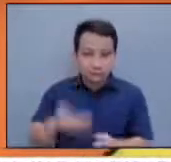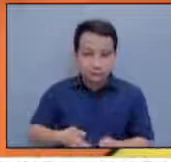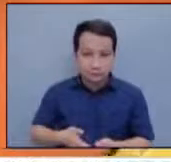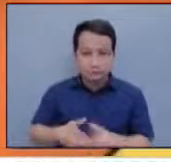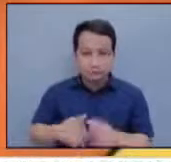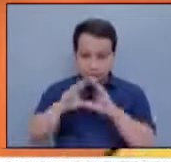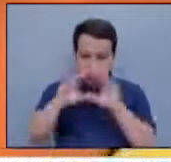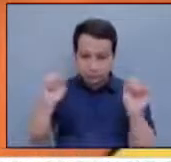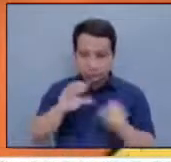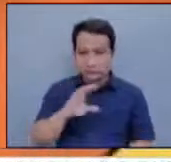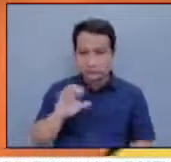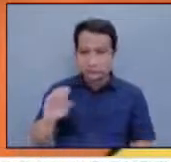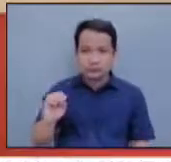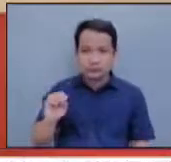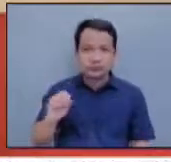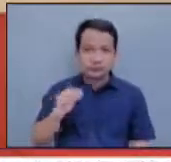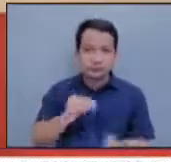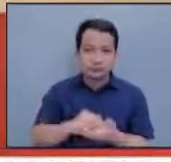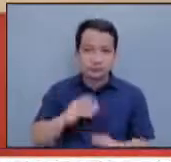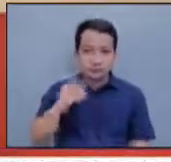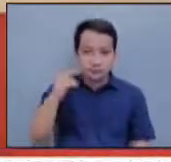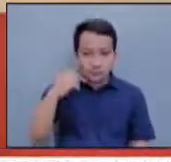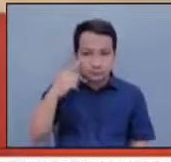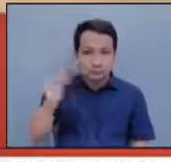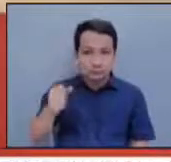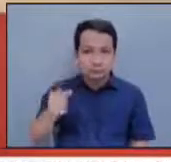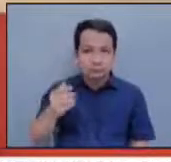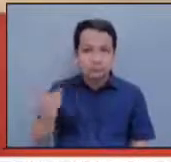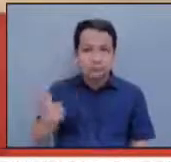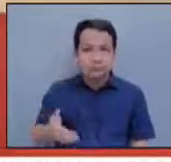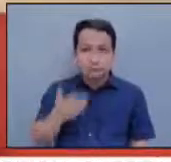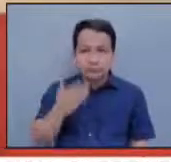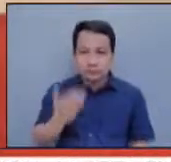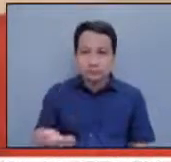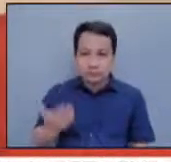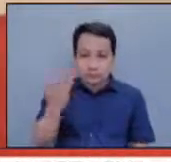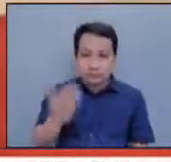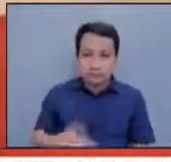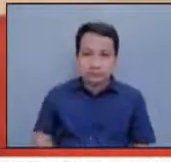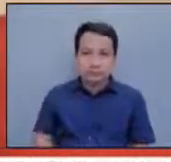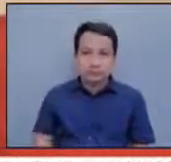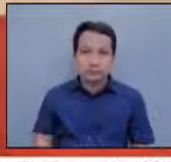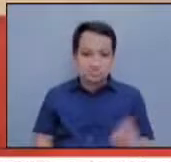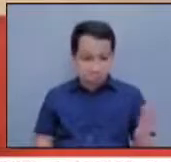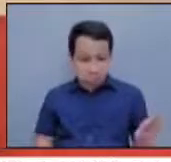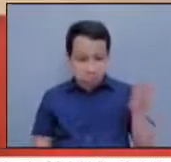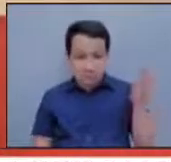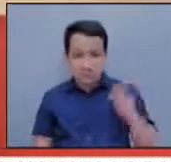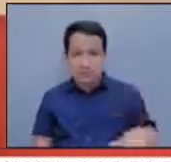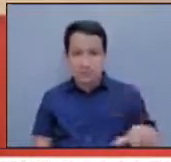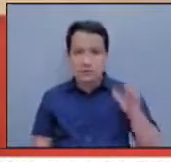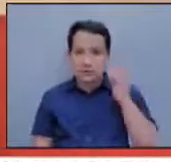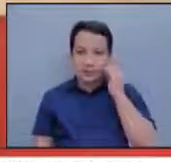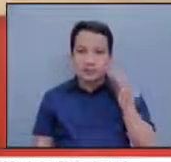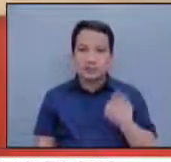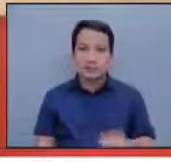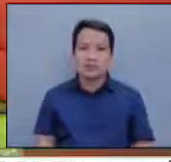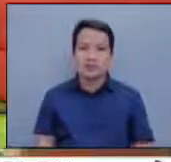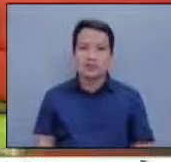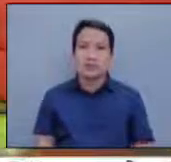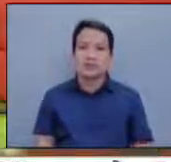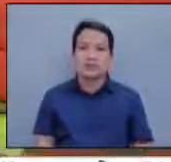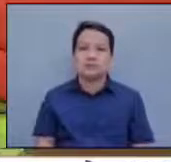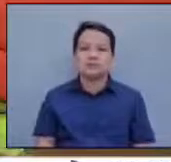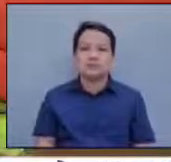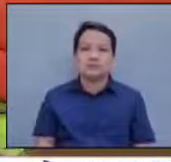CEO nito na si Dr. Ronel P. Ibanez. Dr. Ibanez, good morning! Magandang umaga, Ms. Diane. Good morning. Welcome